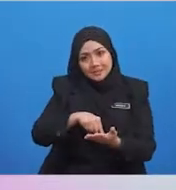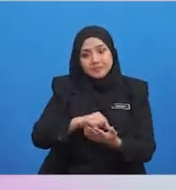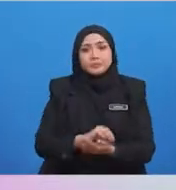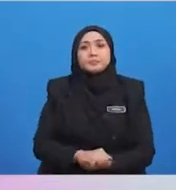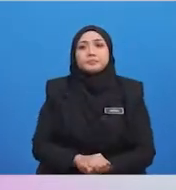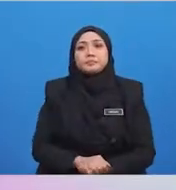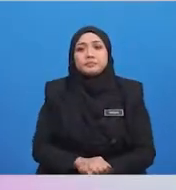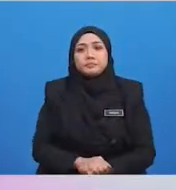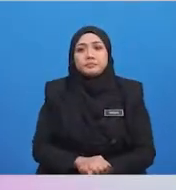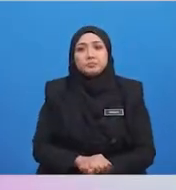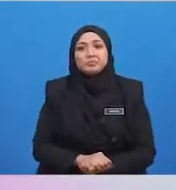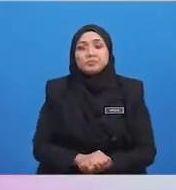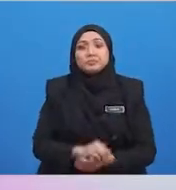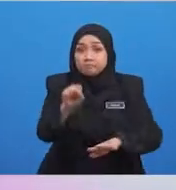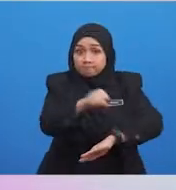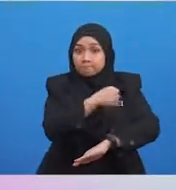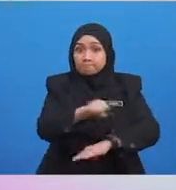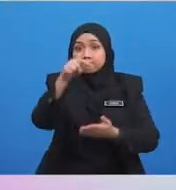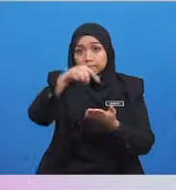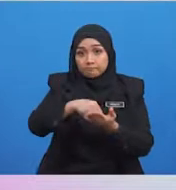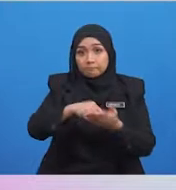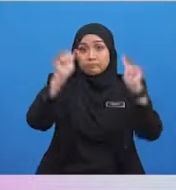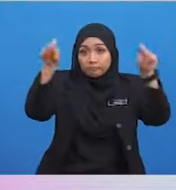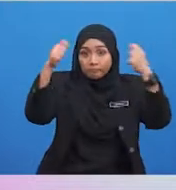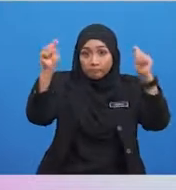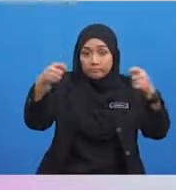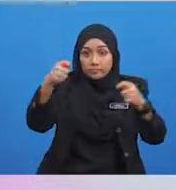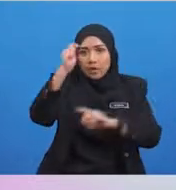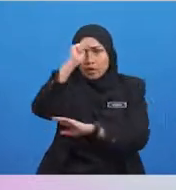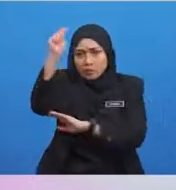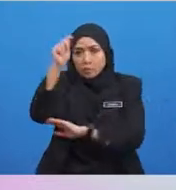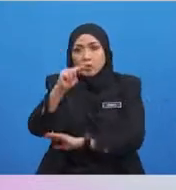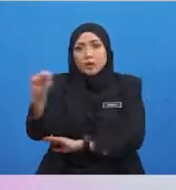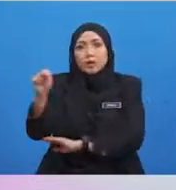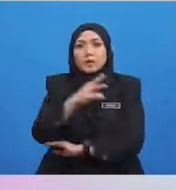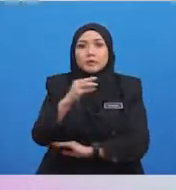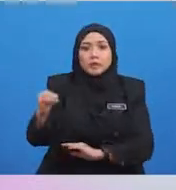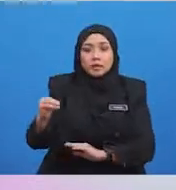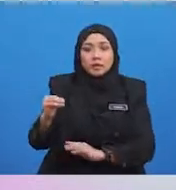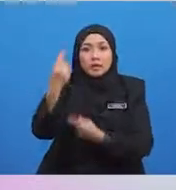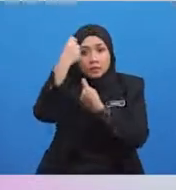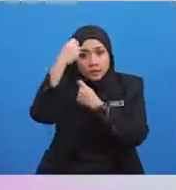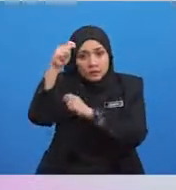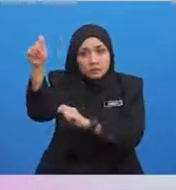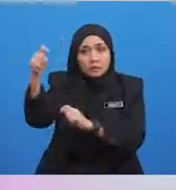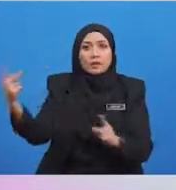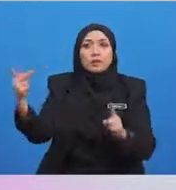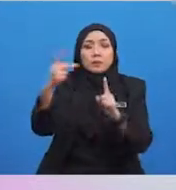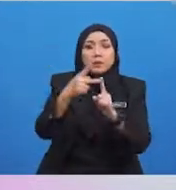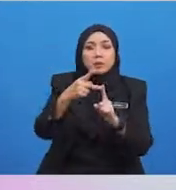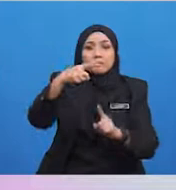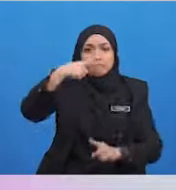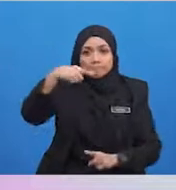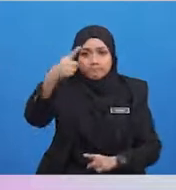Sajak sajadah rindu ini bertemakan ketuhanan dan ketaatan kepada